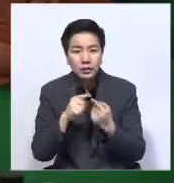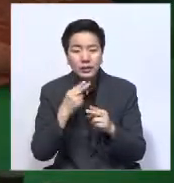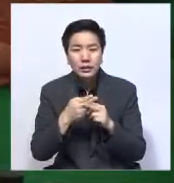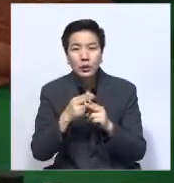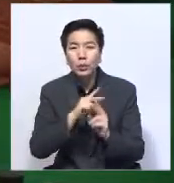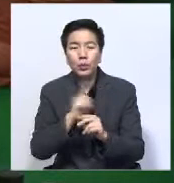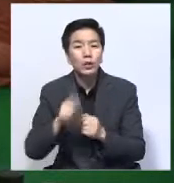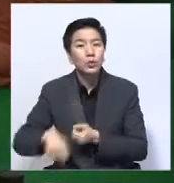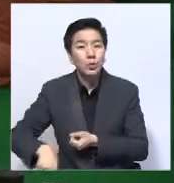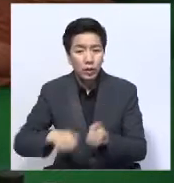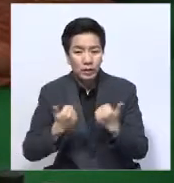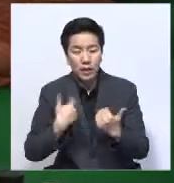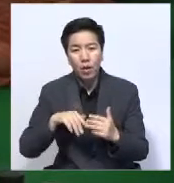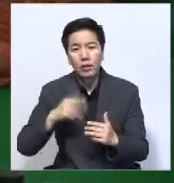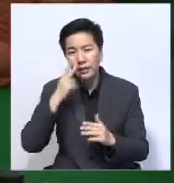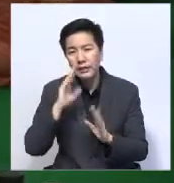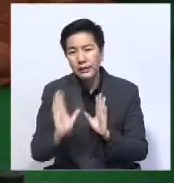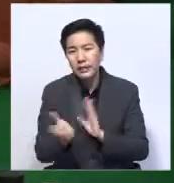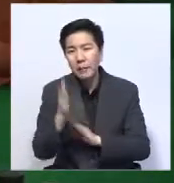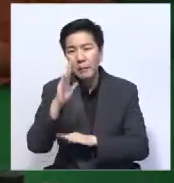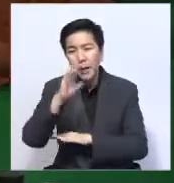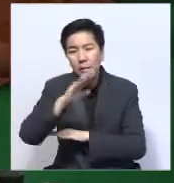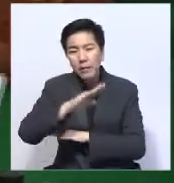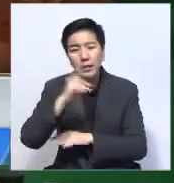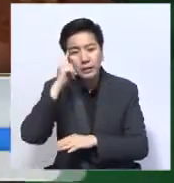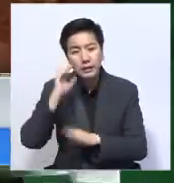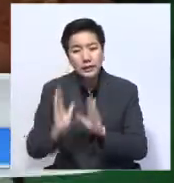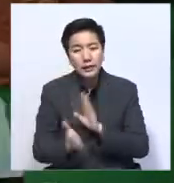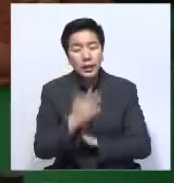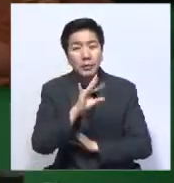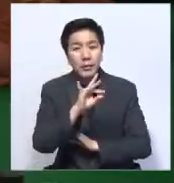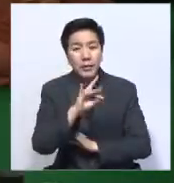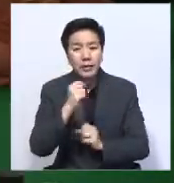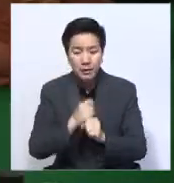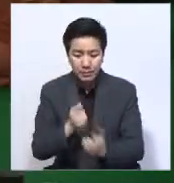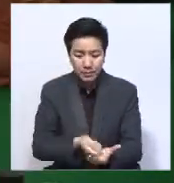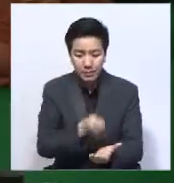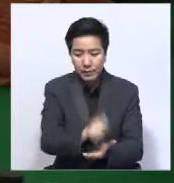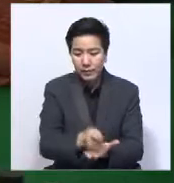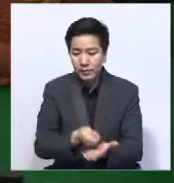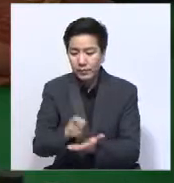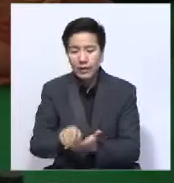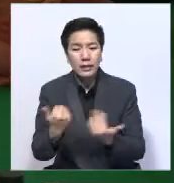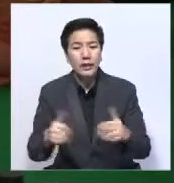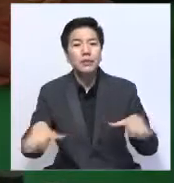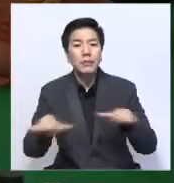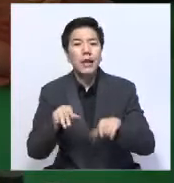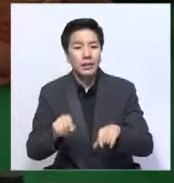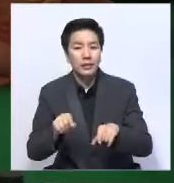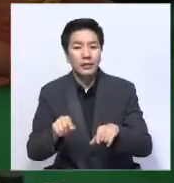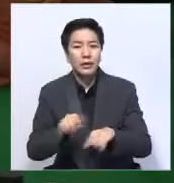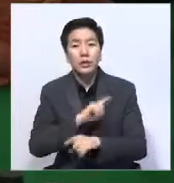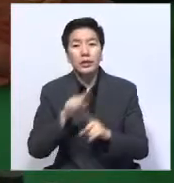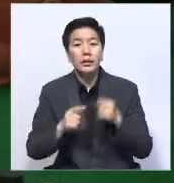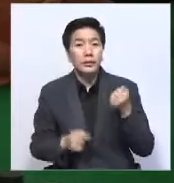งกรานต์แล้วพอสายๆนะประมาณสักบ่ายๆแล้วพอเช้า8โมงเขาจะใส่บาตรอย่างนี้ธรรมดา